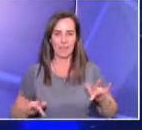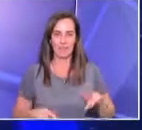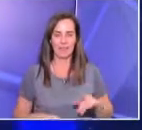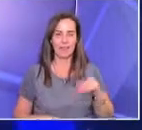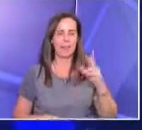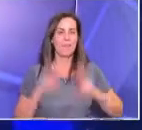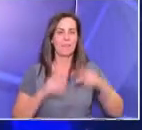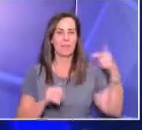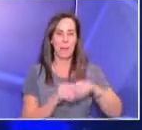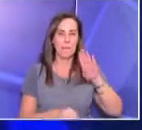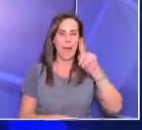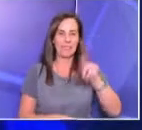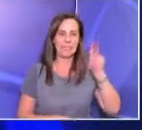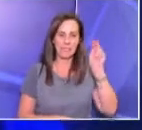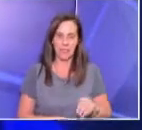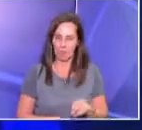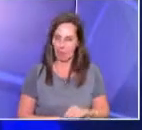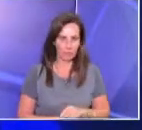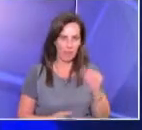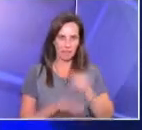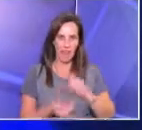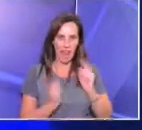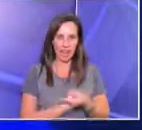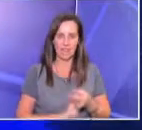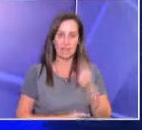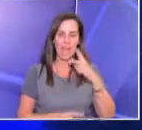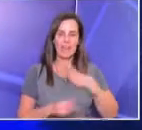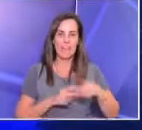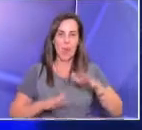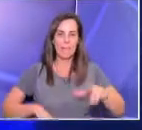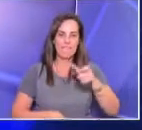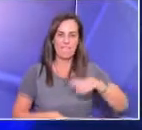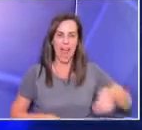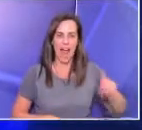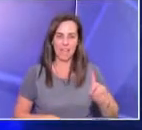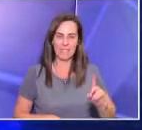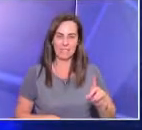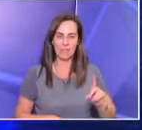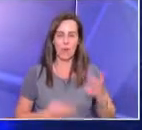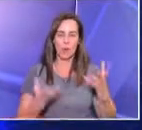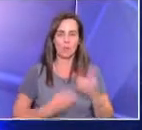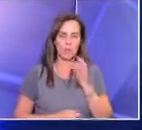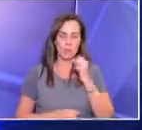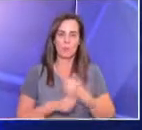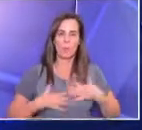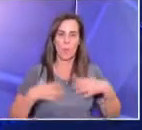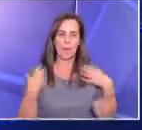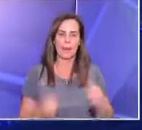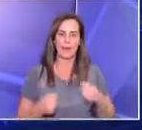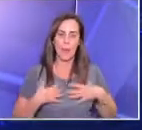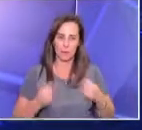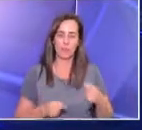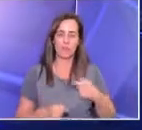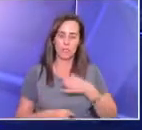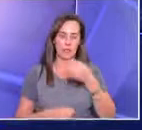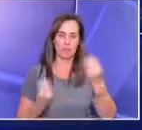בזן? חס וחלילה, להפך, אני אומרת שניקוי המפרץ הוא לא מה שיחזיר לפה צעירים, הוא מה שעשה אותנו בריאים, ואת הבריאות שלנו